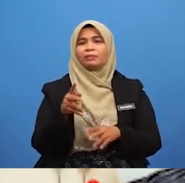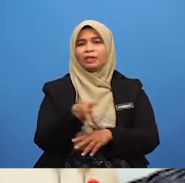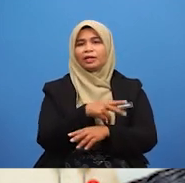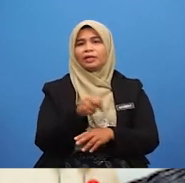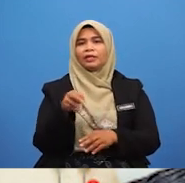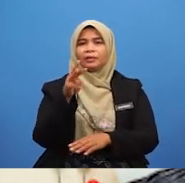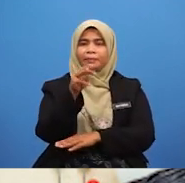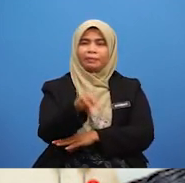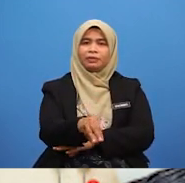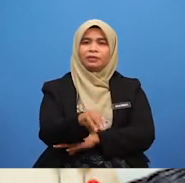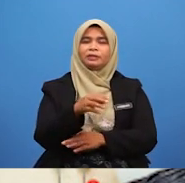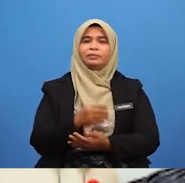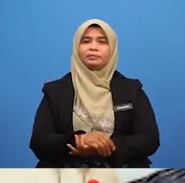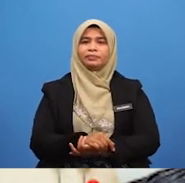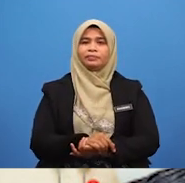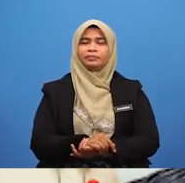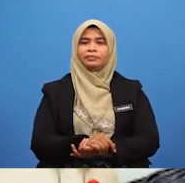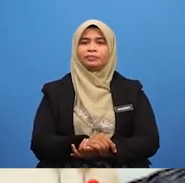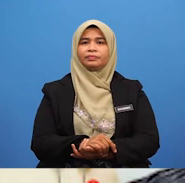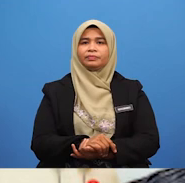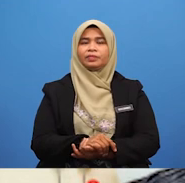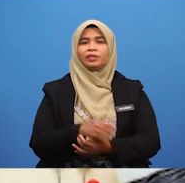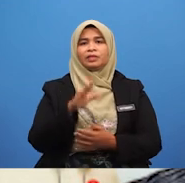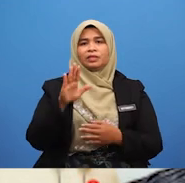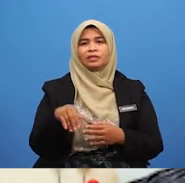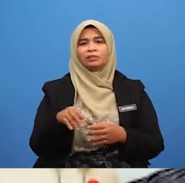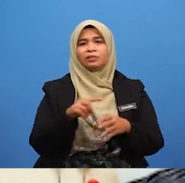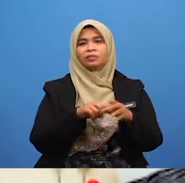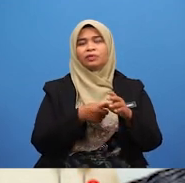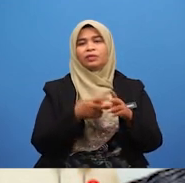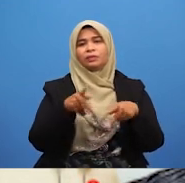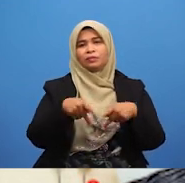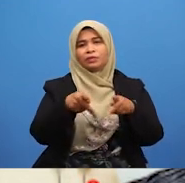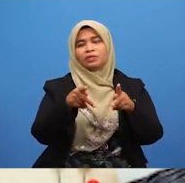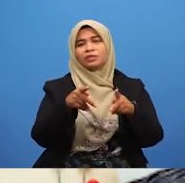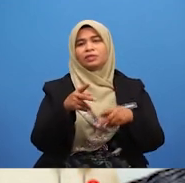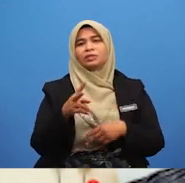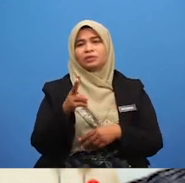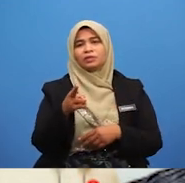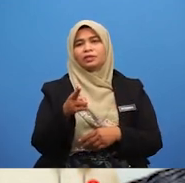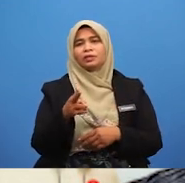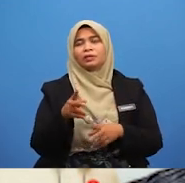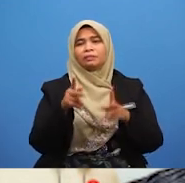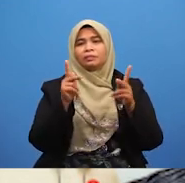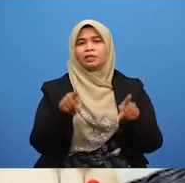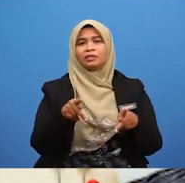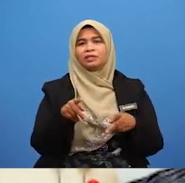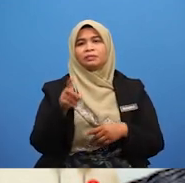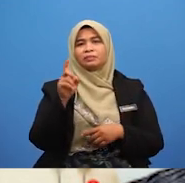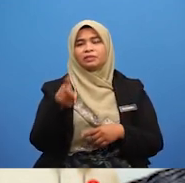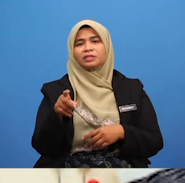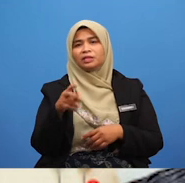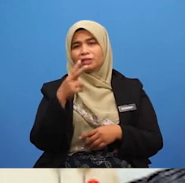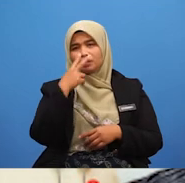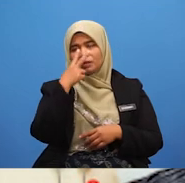Sebelum memulakan proses menggunting, pelajar haruslah menyemak terlebih dahulu bilangan kepingan